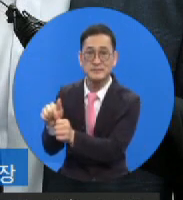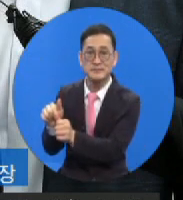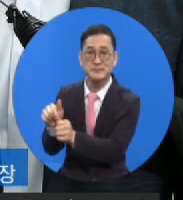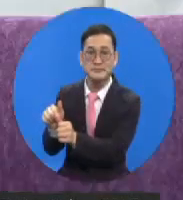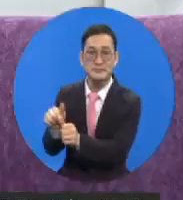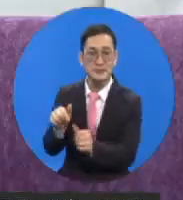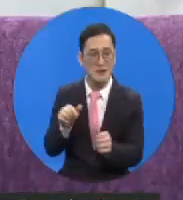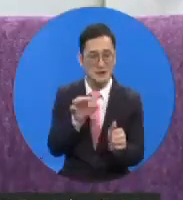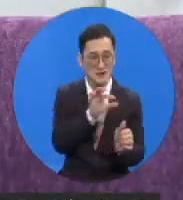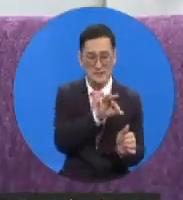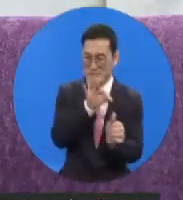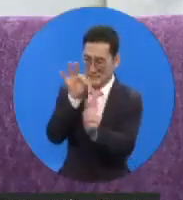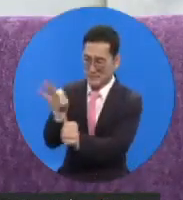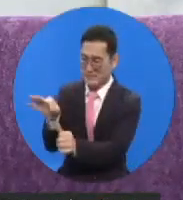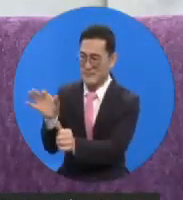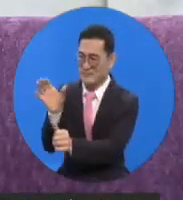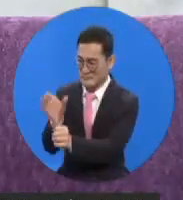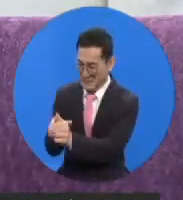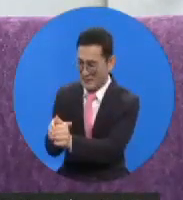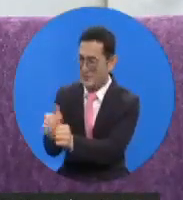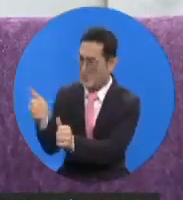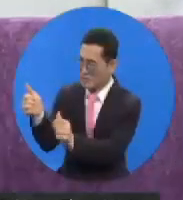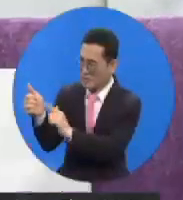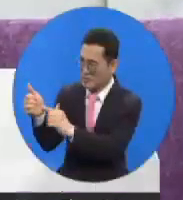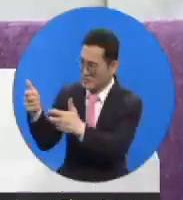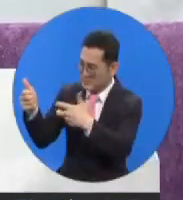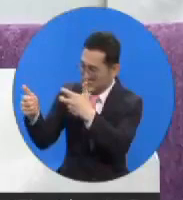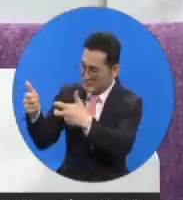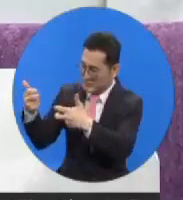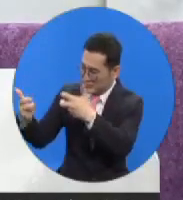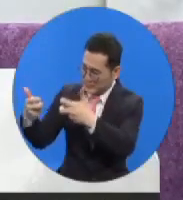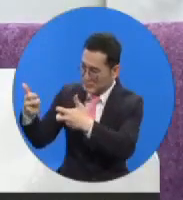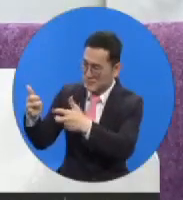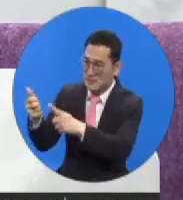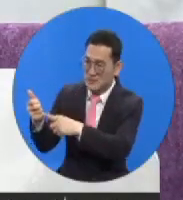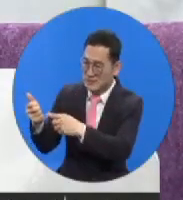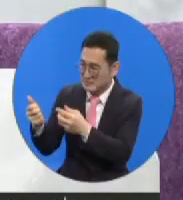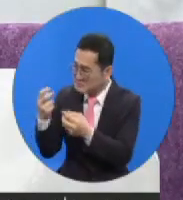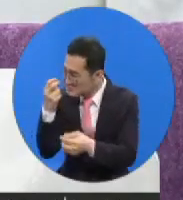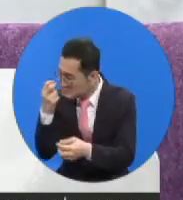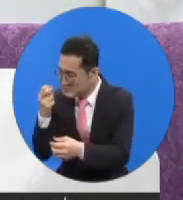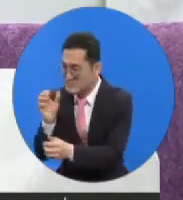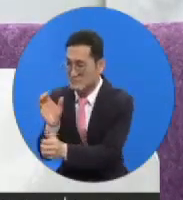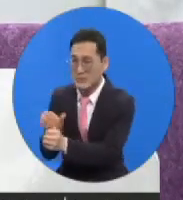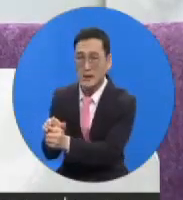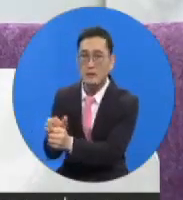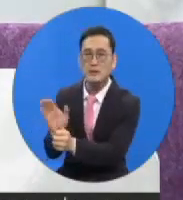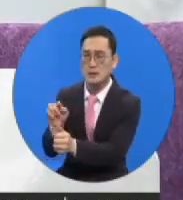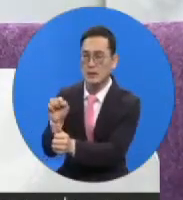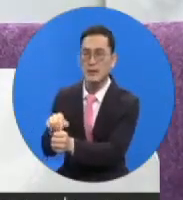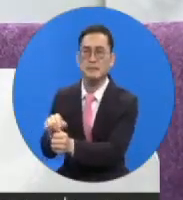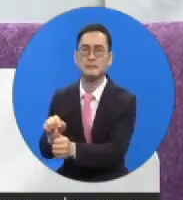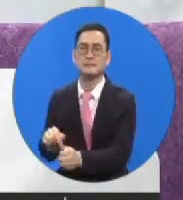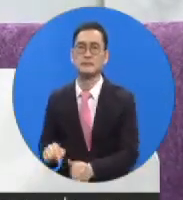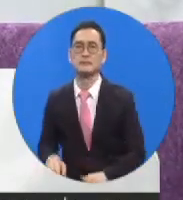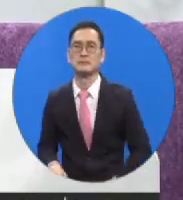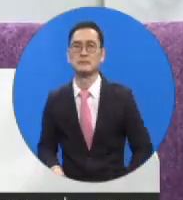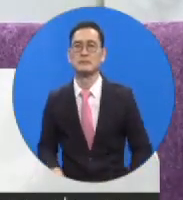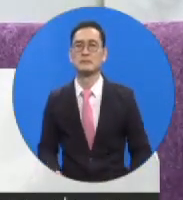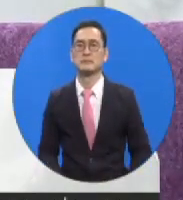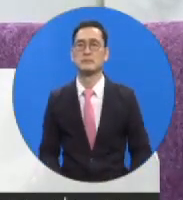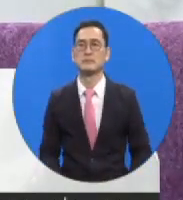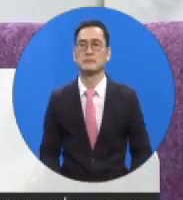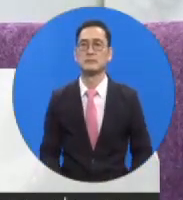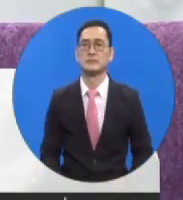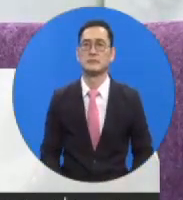넣어놓은 거 아니냐 이렇게 돼 있는 사람인데 추미애 장관 아들 건에 대해가지고 되게 의미 있는 이야기를 했죠. 윤석열 총장한테 질의를 하니까